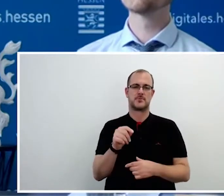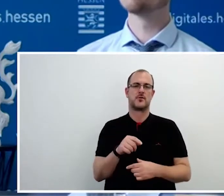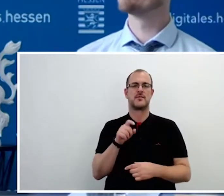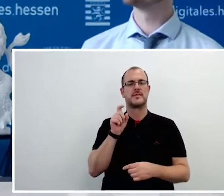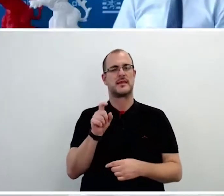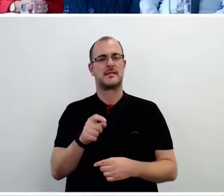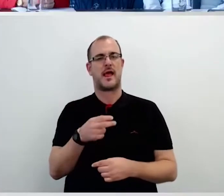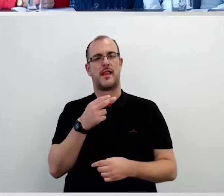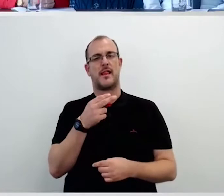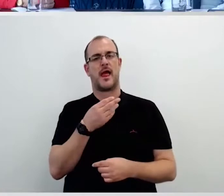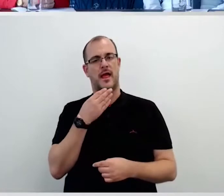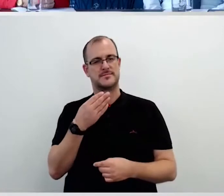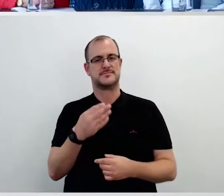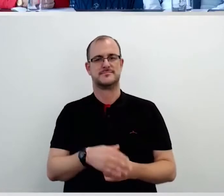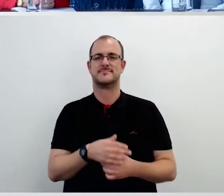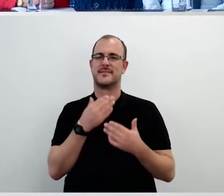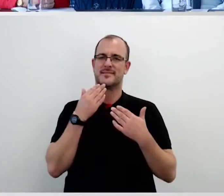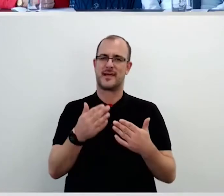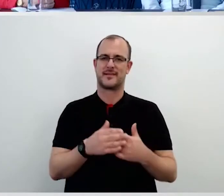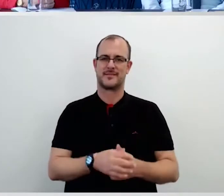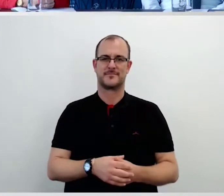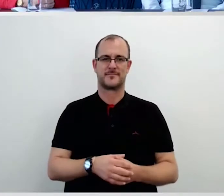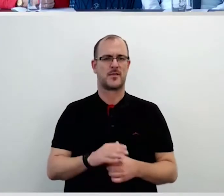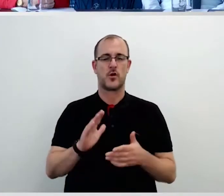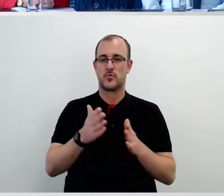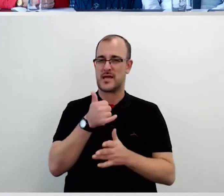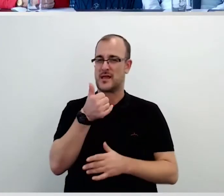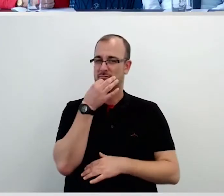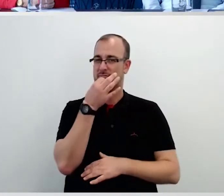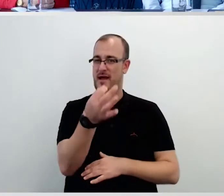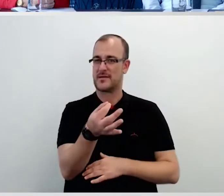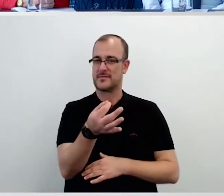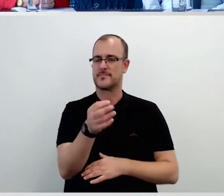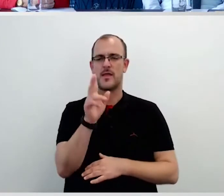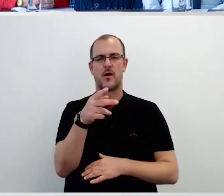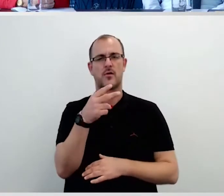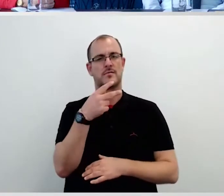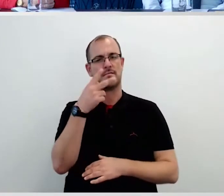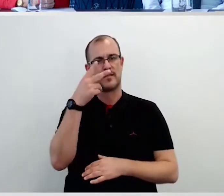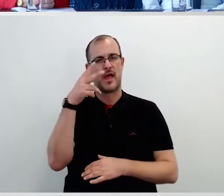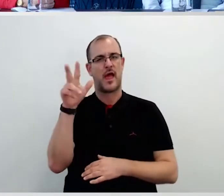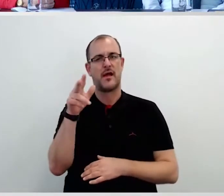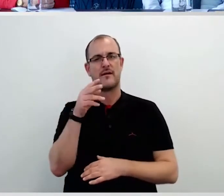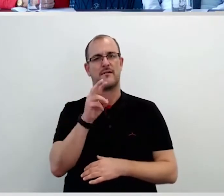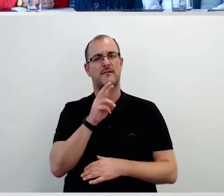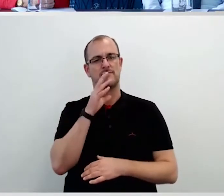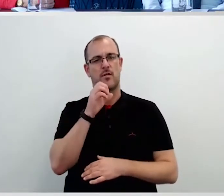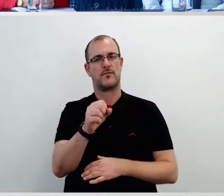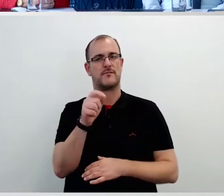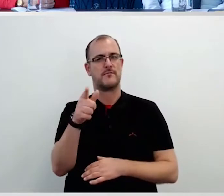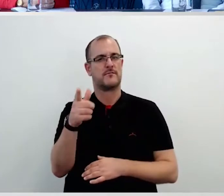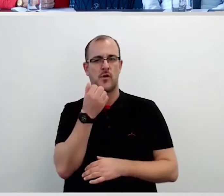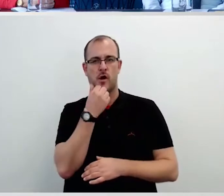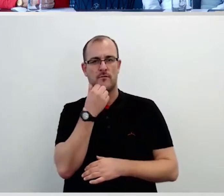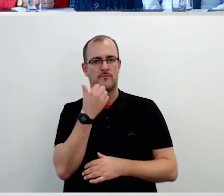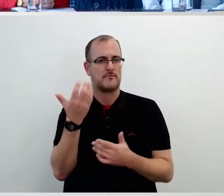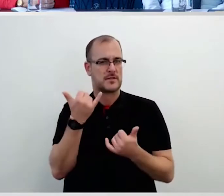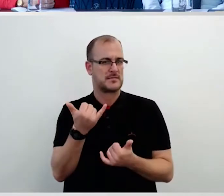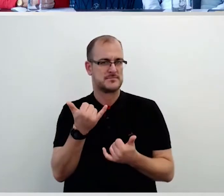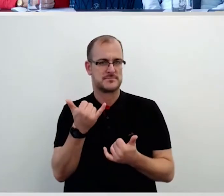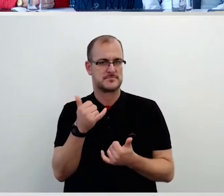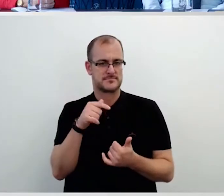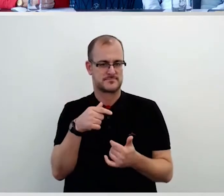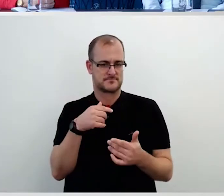Hessen. Danke. Vielleicht noch kurz eine Frage auch an Herrn Wolf. Was erhoffen Sie sich denn jetzt durch